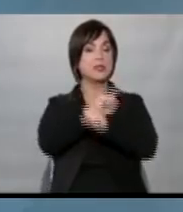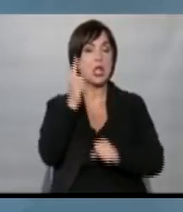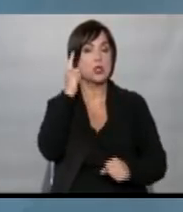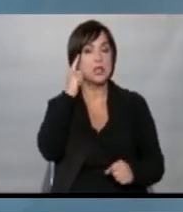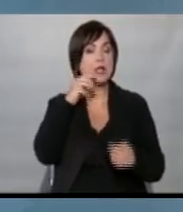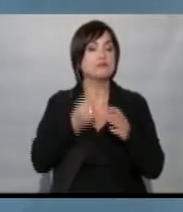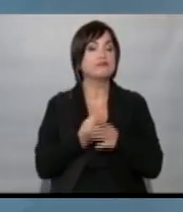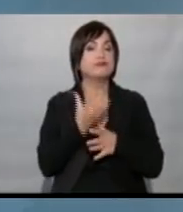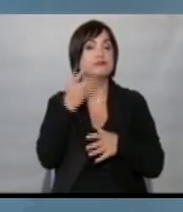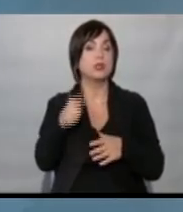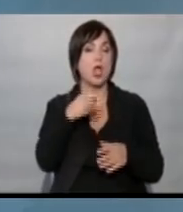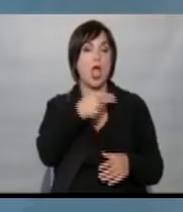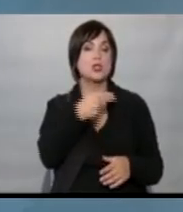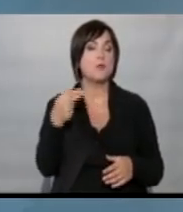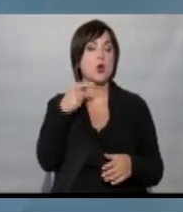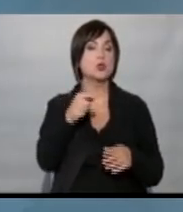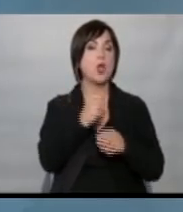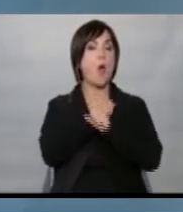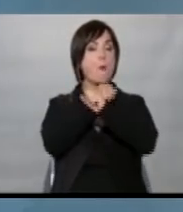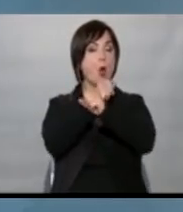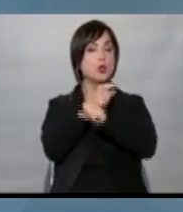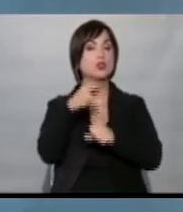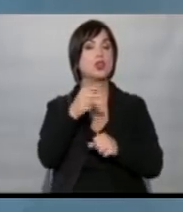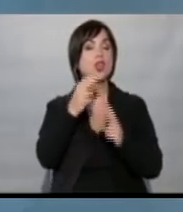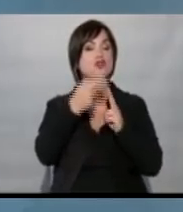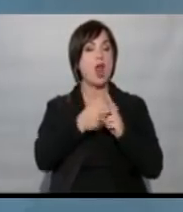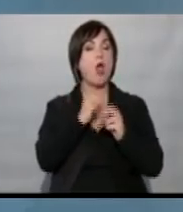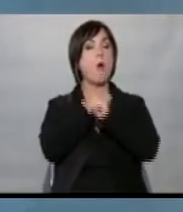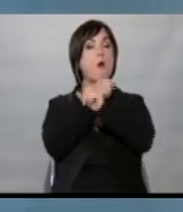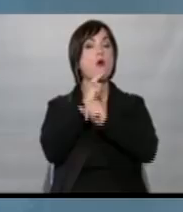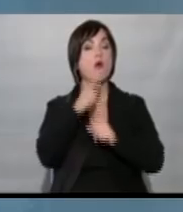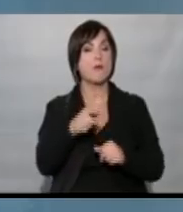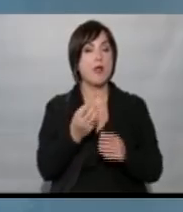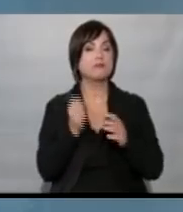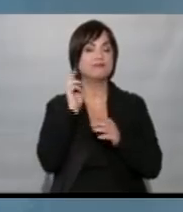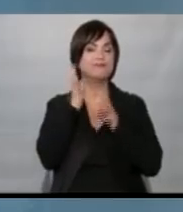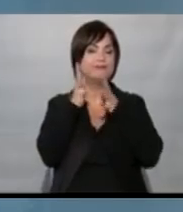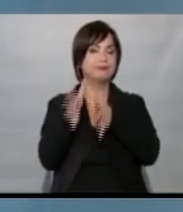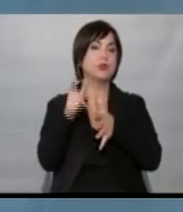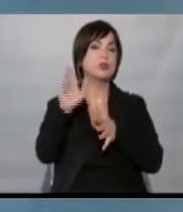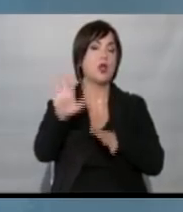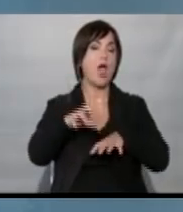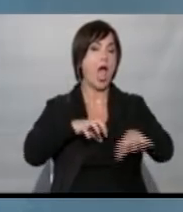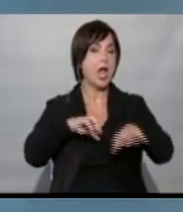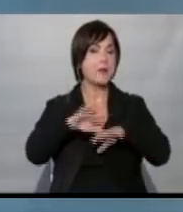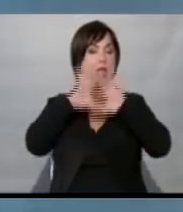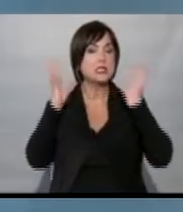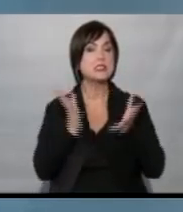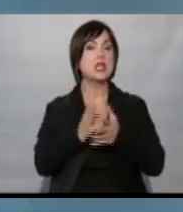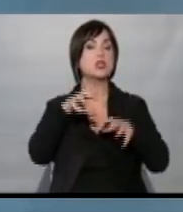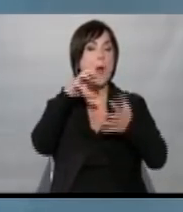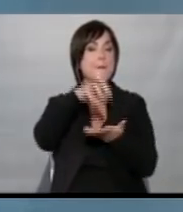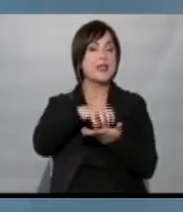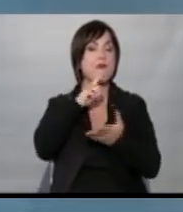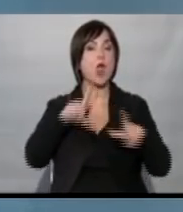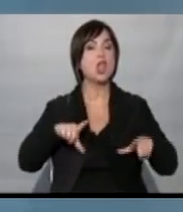знаат потеклото на зборот Бойкот, а доаѓа токму од Чарлз Бойкот, кој бил презрен од своите работници, но и од целото место во кое